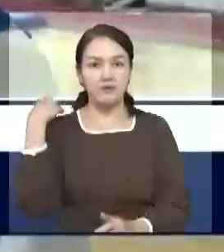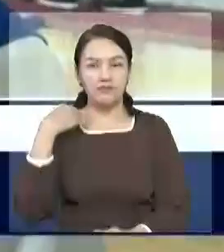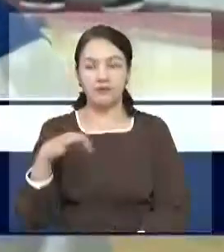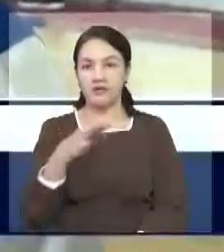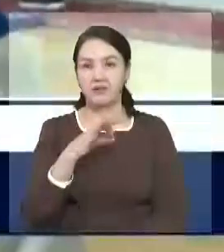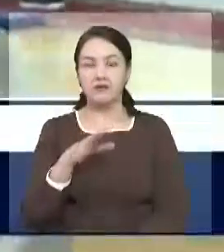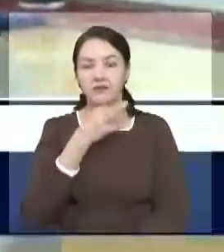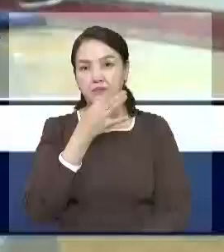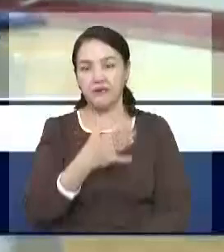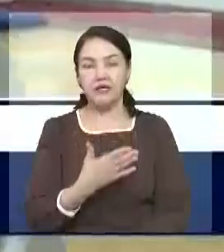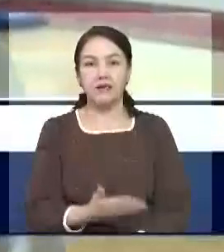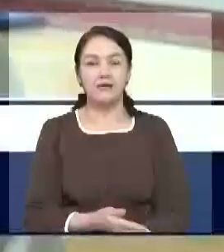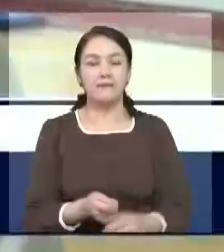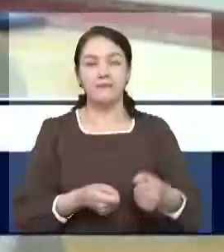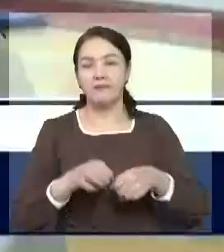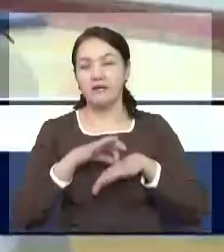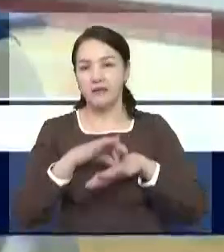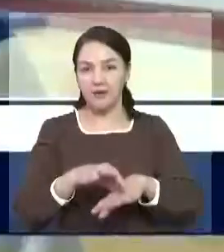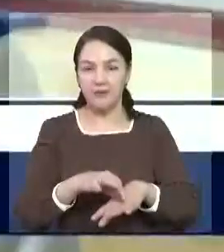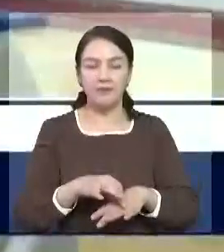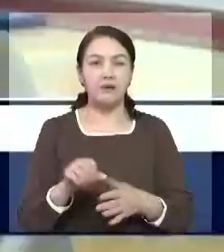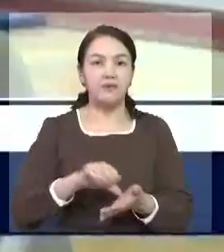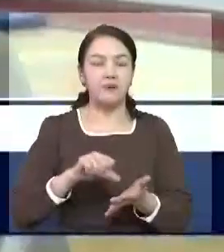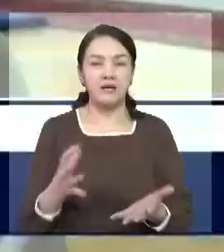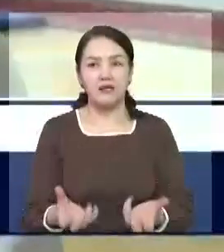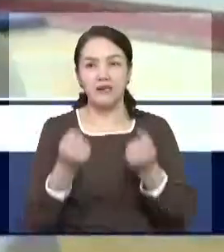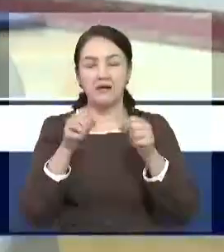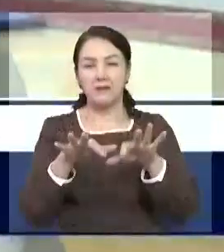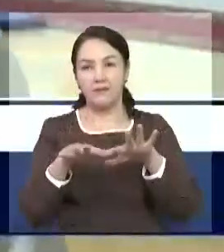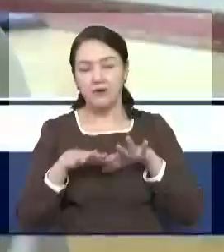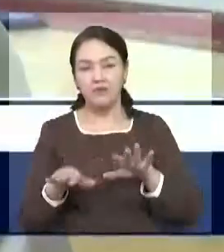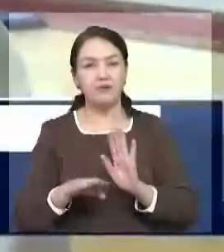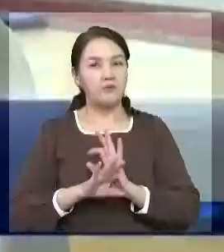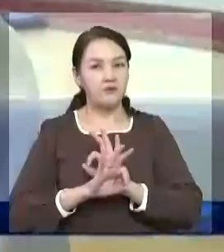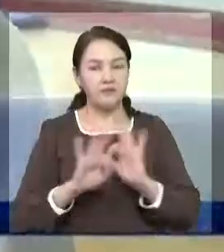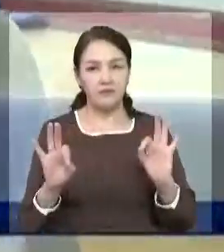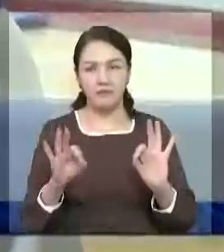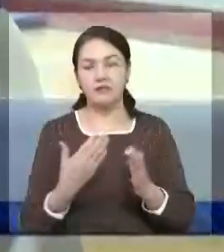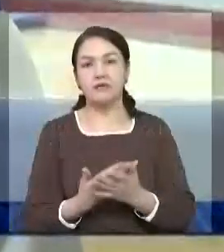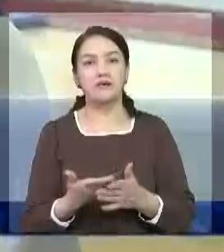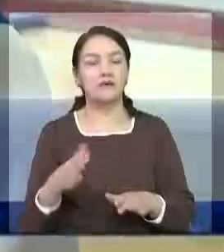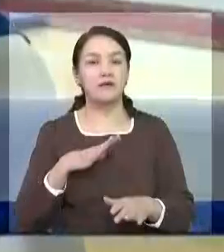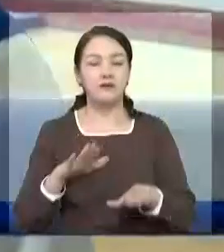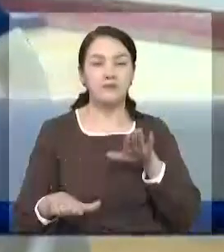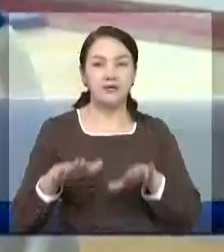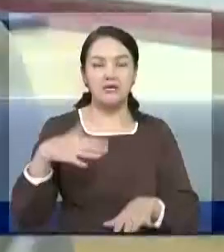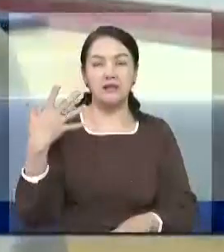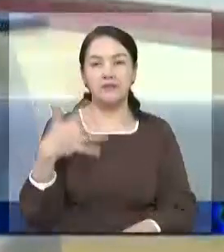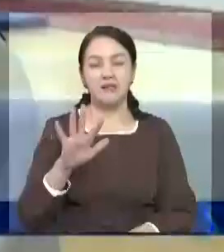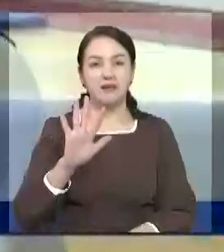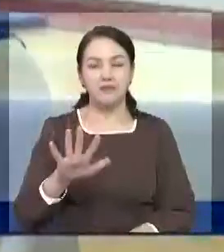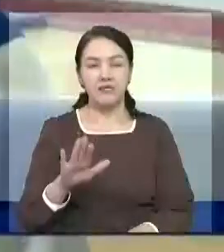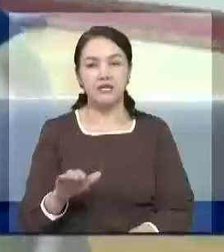области. Все очень понравилось. Организация турнира, состав участников, поддержка трибун. Все на высоком уровне. Я выступаю в весовой категории до